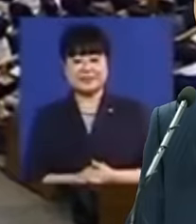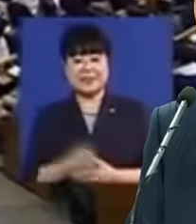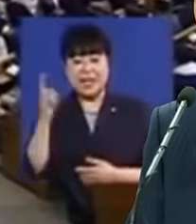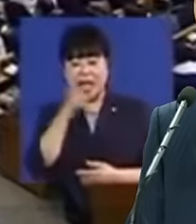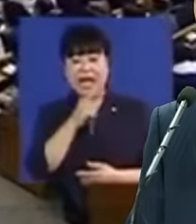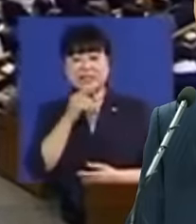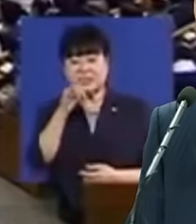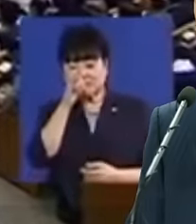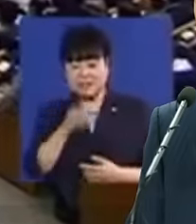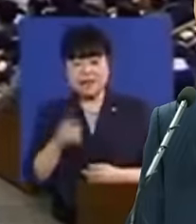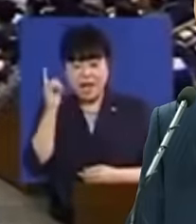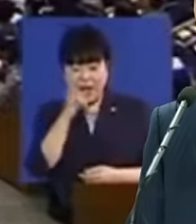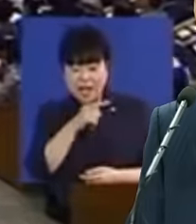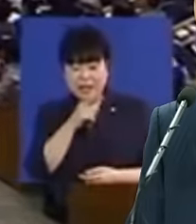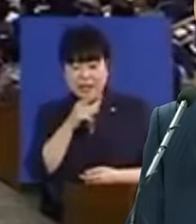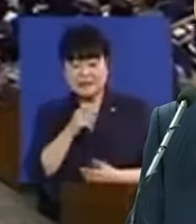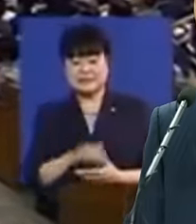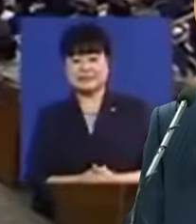악이라는 것이 있지 않습니까? 악이라는 것은